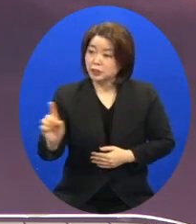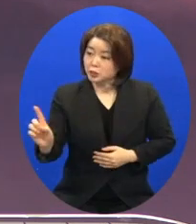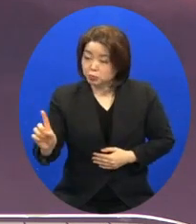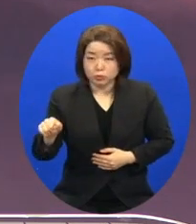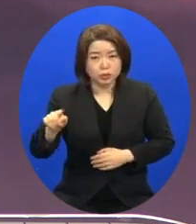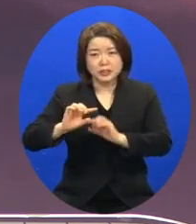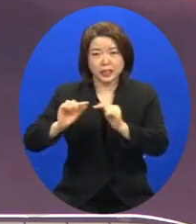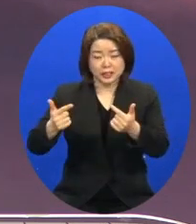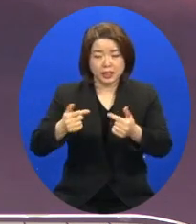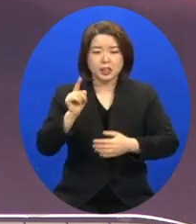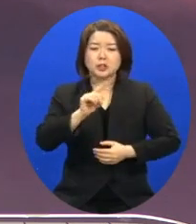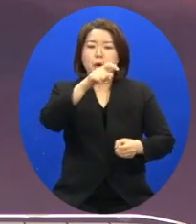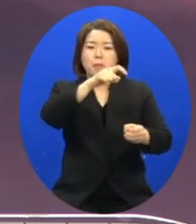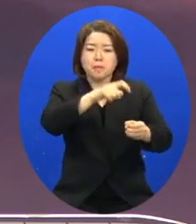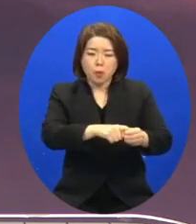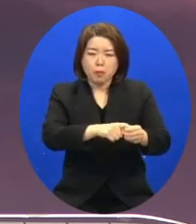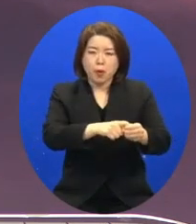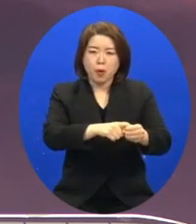말을 했습니다.